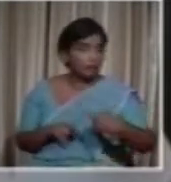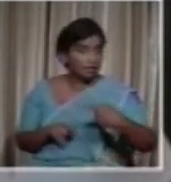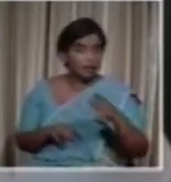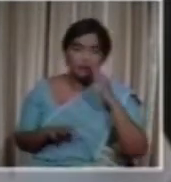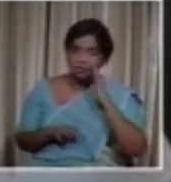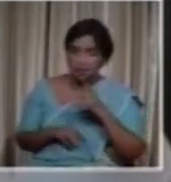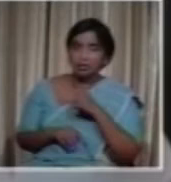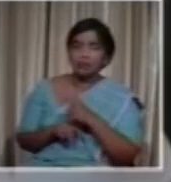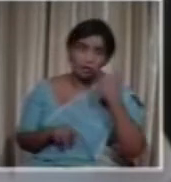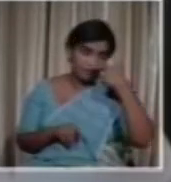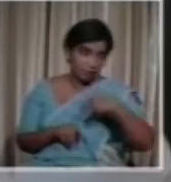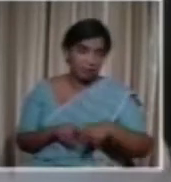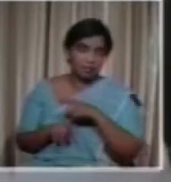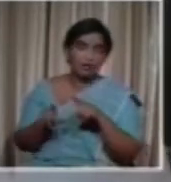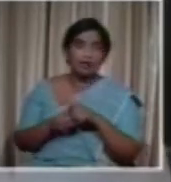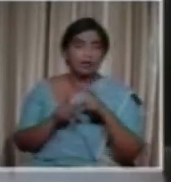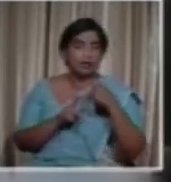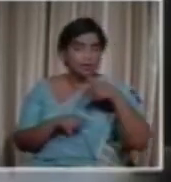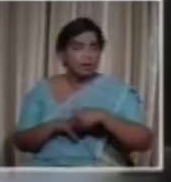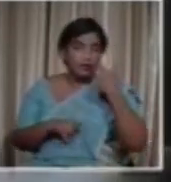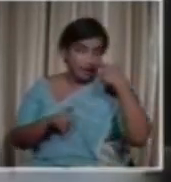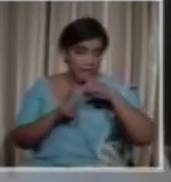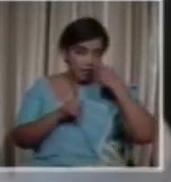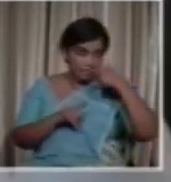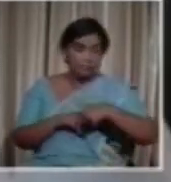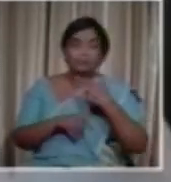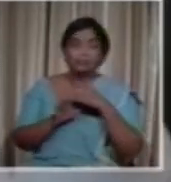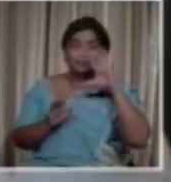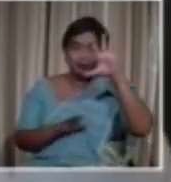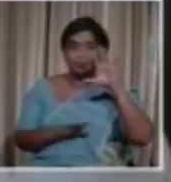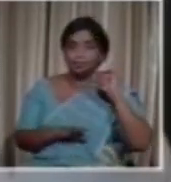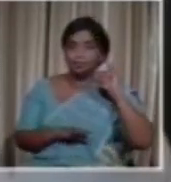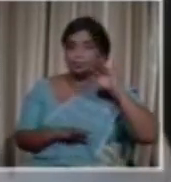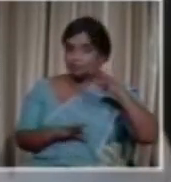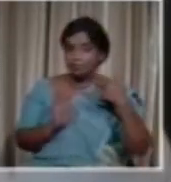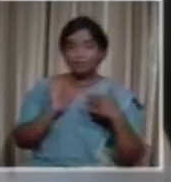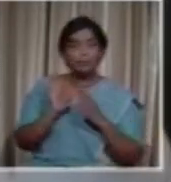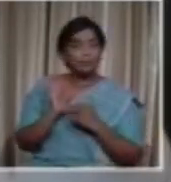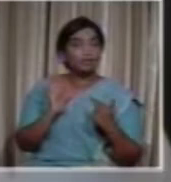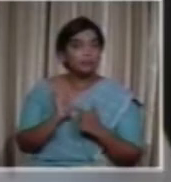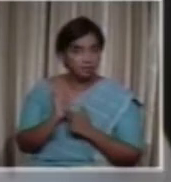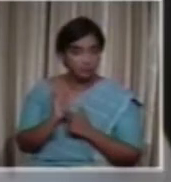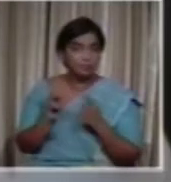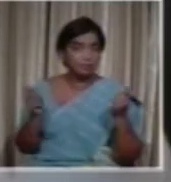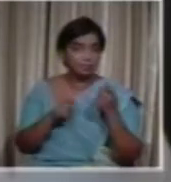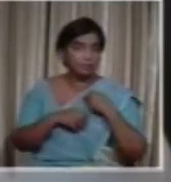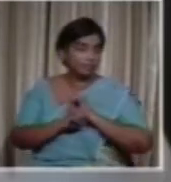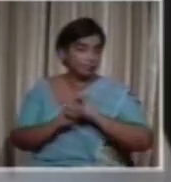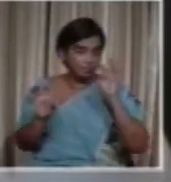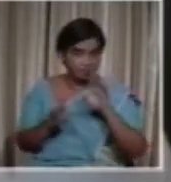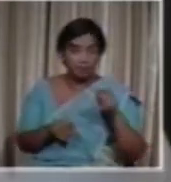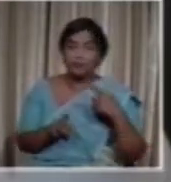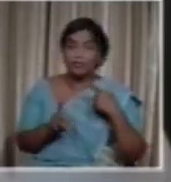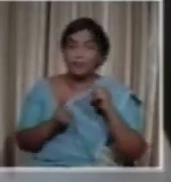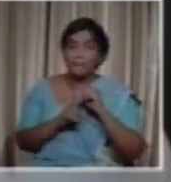සාමාන්‍යයෙන් ඉන්ධන ගත්තොත් එහෙම ඩීසල් මෙට්‍රික් ටන් 5400ක පමණ ප්‍රමාණයක් තමයි වෙළඳපොළට නිකුත් කරන්නේ.